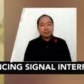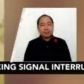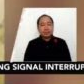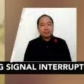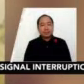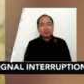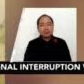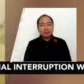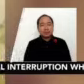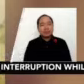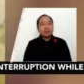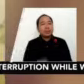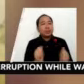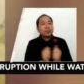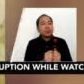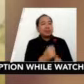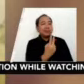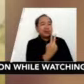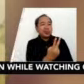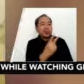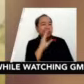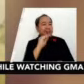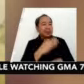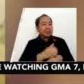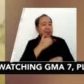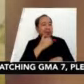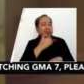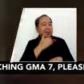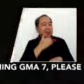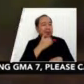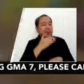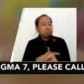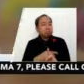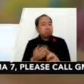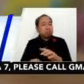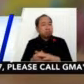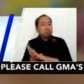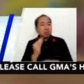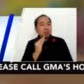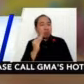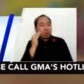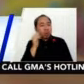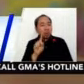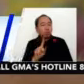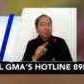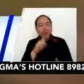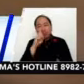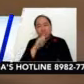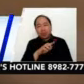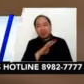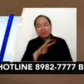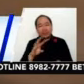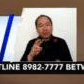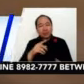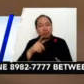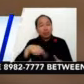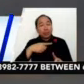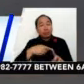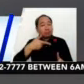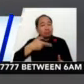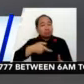Kasama ang dalawang anak, pauwi ng 46 anyo sa si Aurelia De Vera nang bigla siyang pagbabarilin habang sakay ng